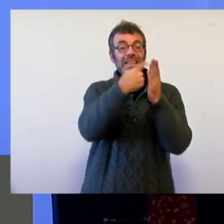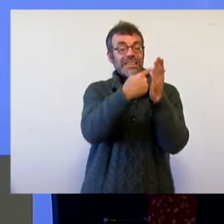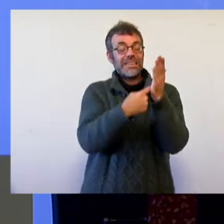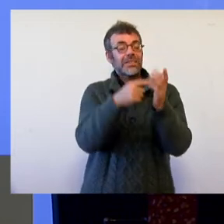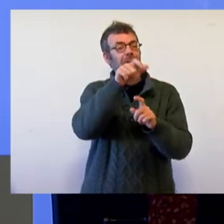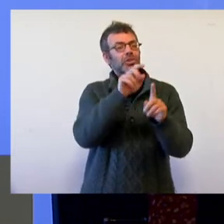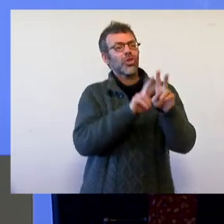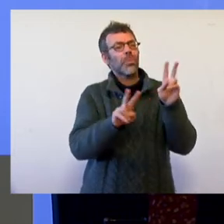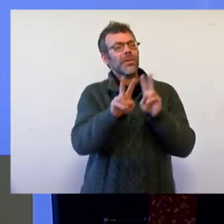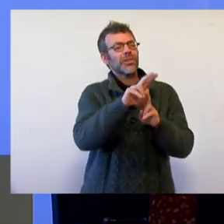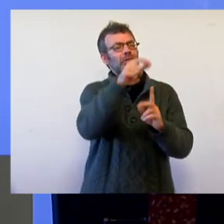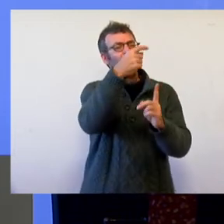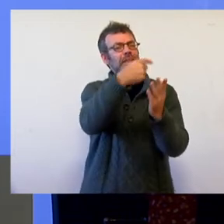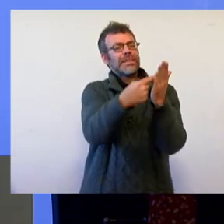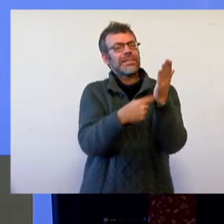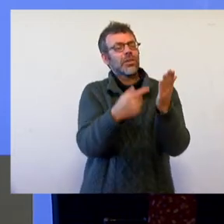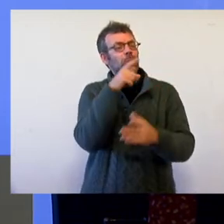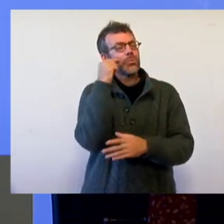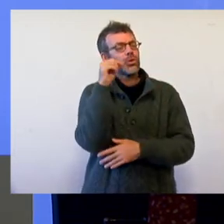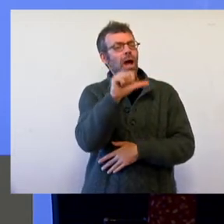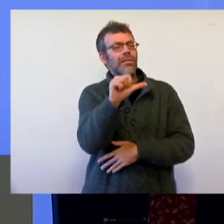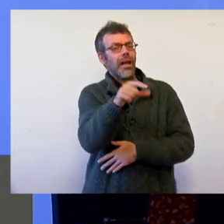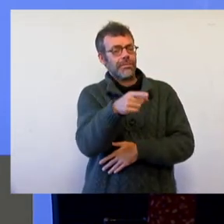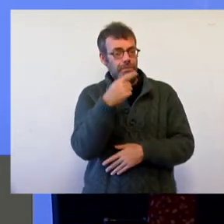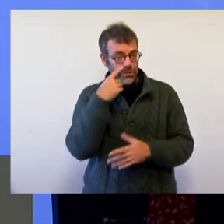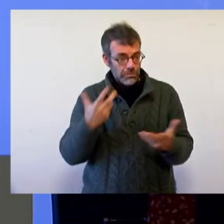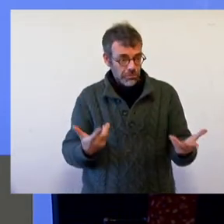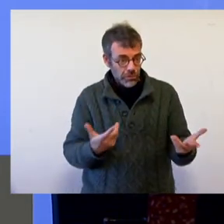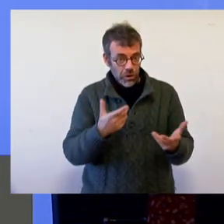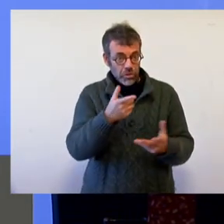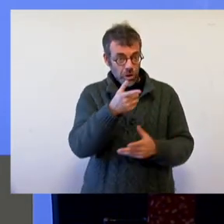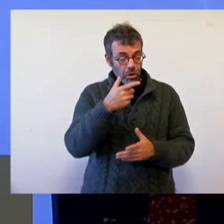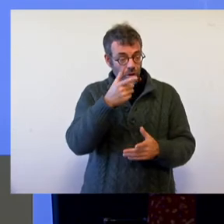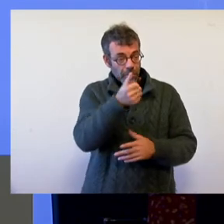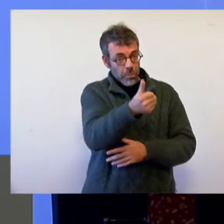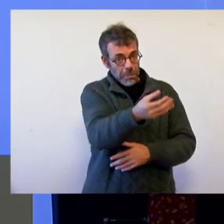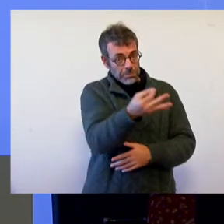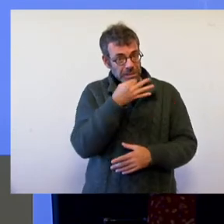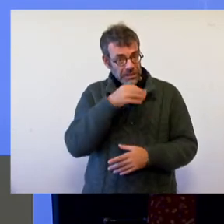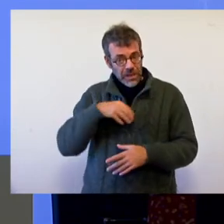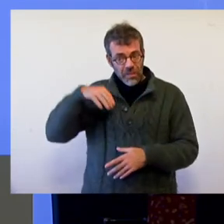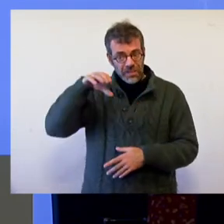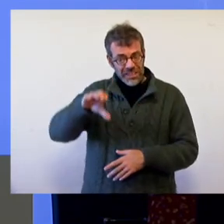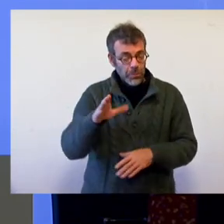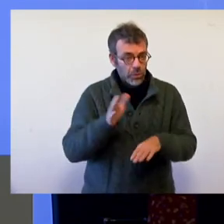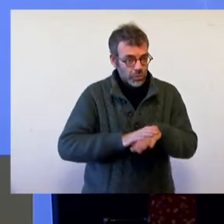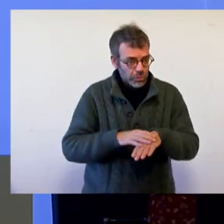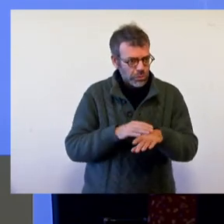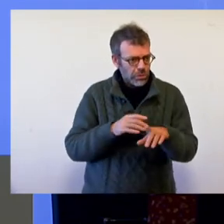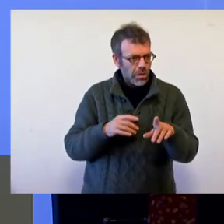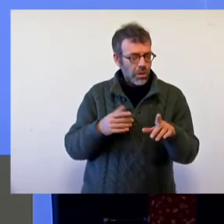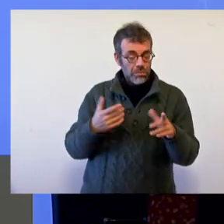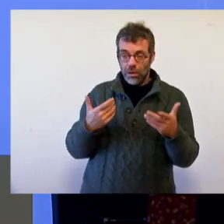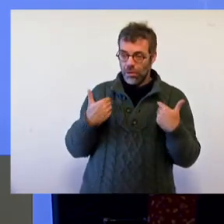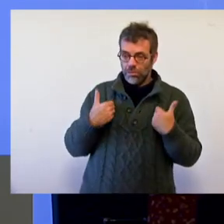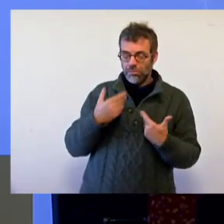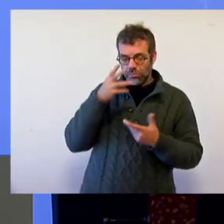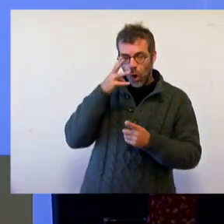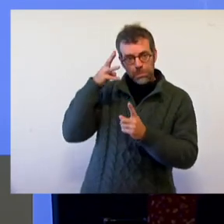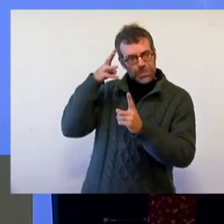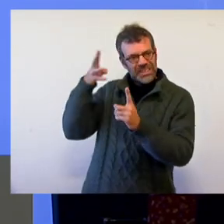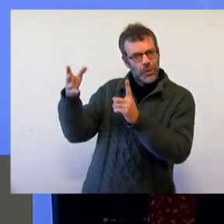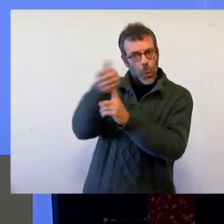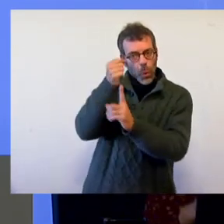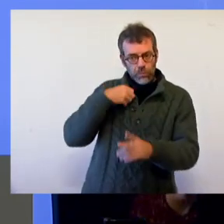que vous disiez. Il faut investir. Donc vous devriez plutôt saluer le niveau d'ambition qui est posé à